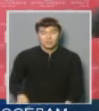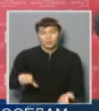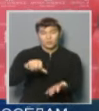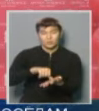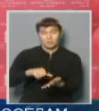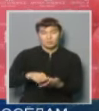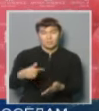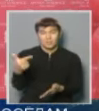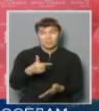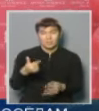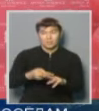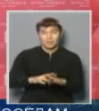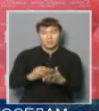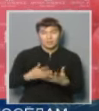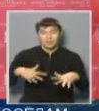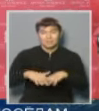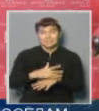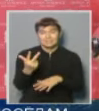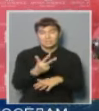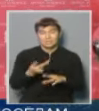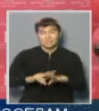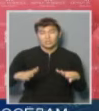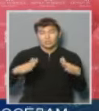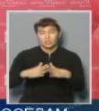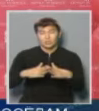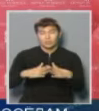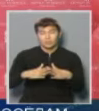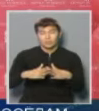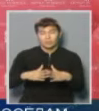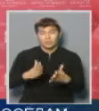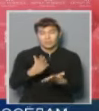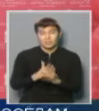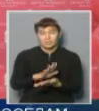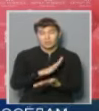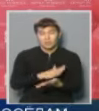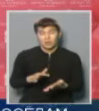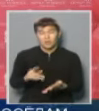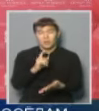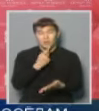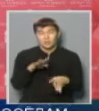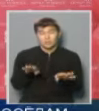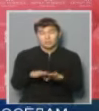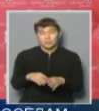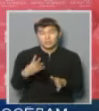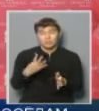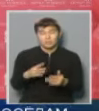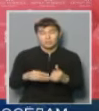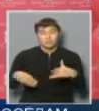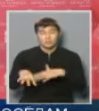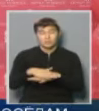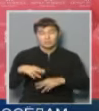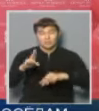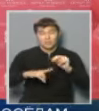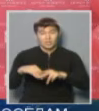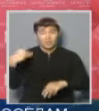работаем и в Атырау. Сейчас у нас это 3 жилых больших комплекса. В общей сложности 170 тысяч квадратных метров. И